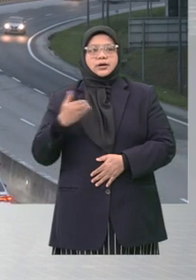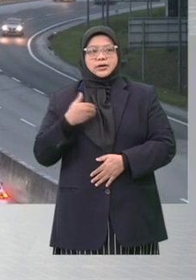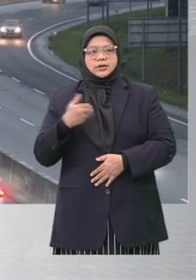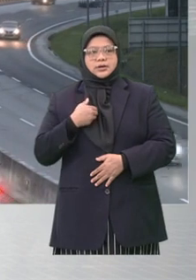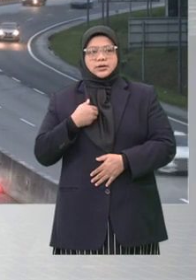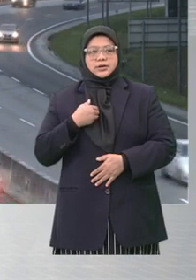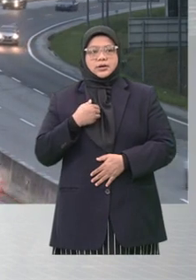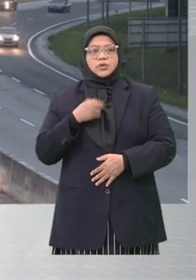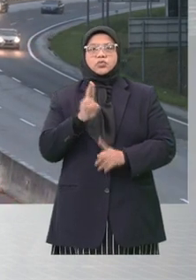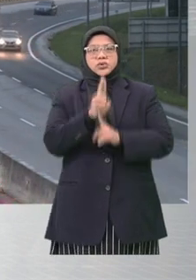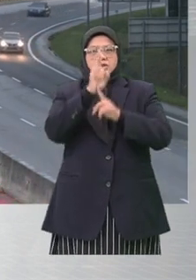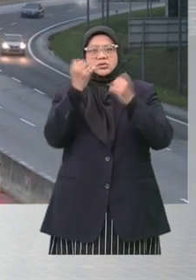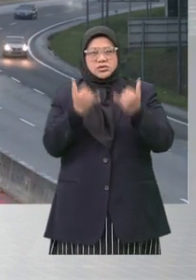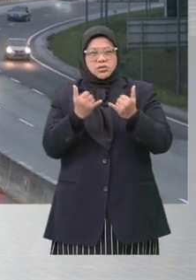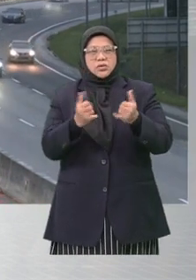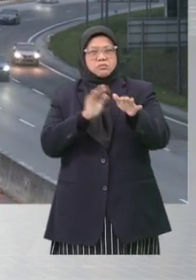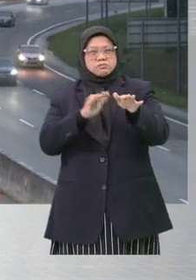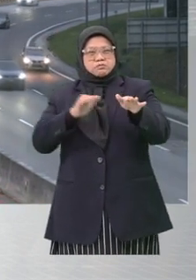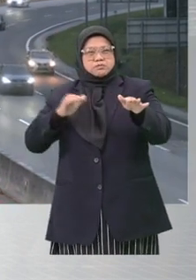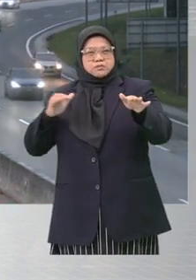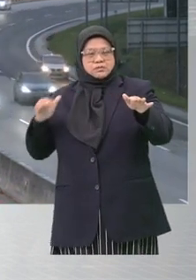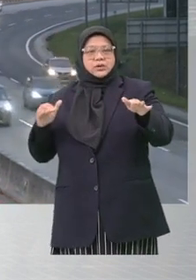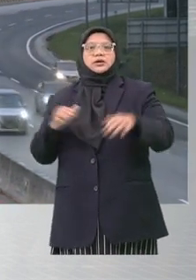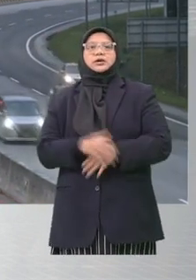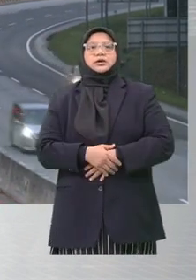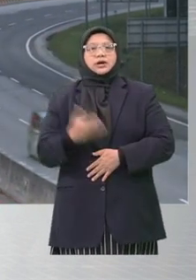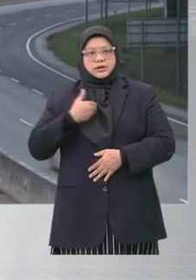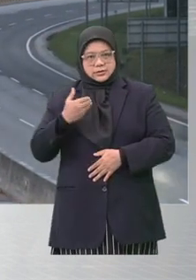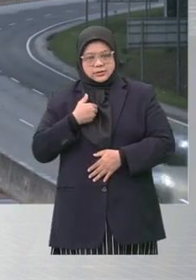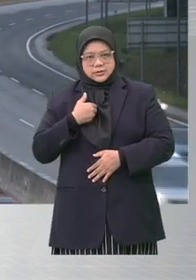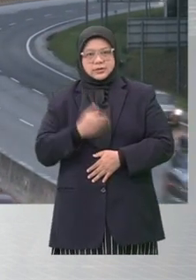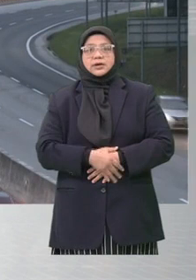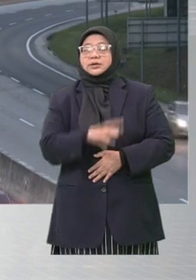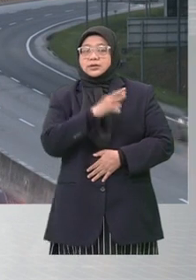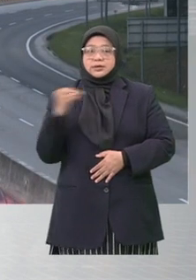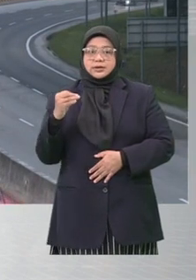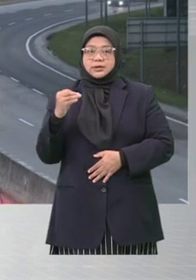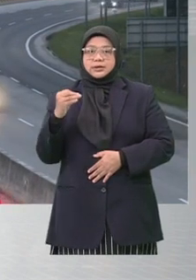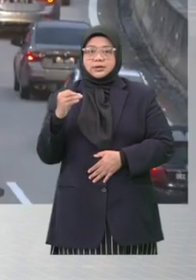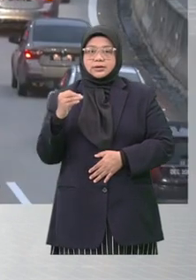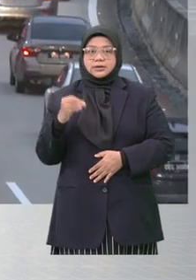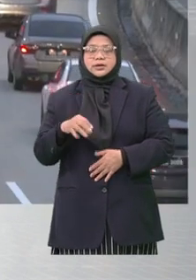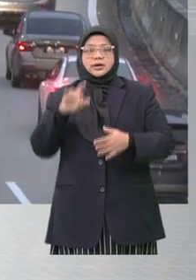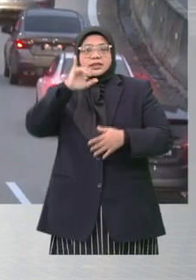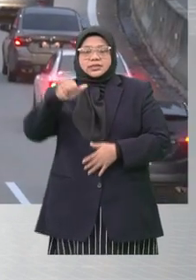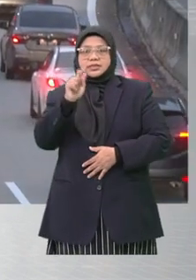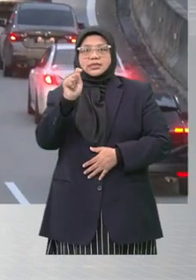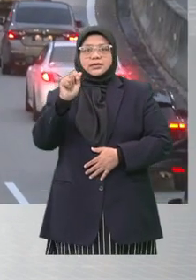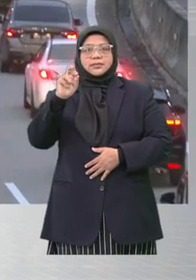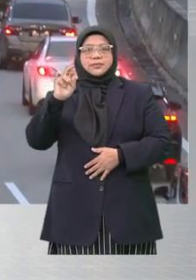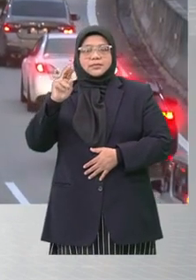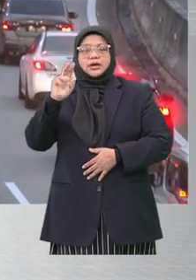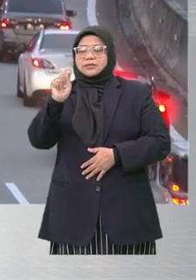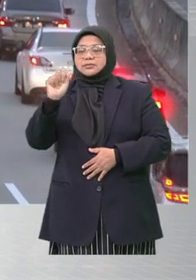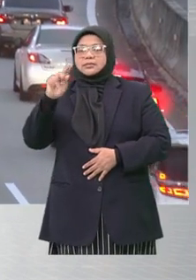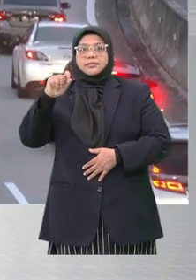utara, trafik tinggi dan bergerak perlahan dari Negeri Sembilan Ladang Bikam ke Bido, dari RNR Tapah menuju ke Gopeng, dari Ipoh